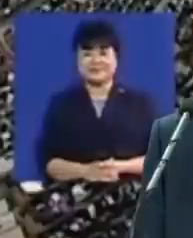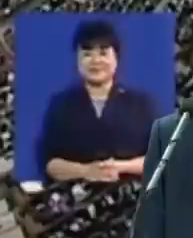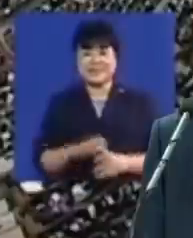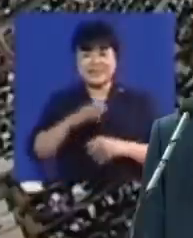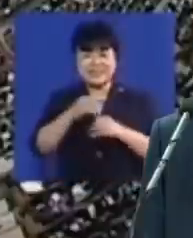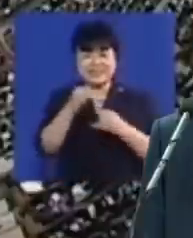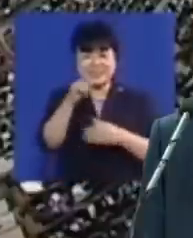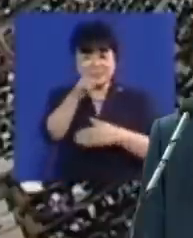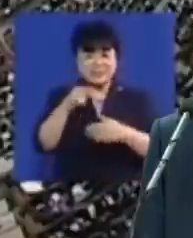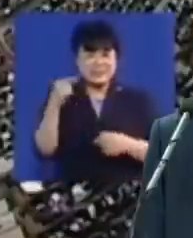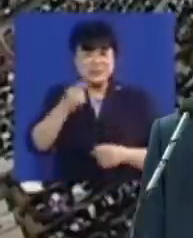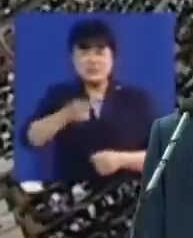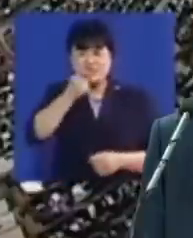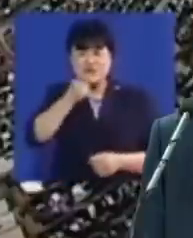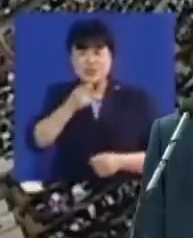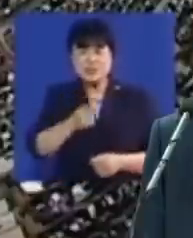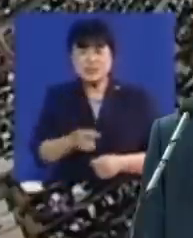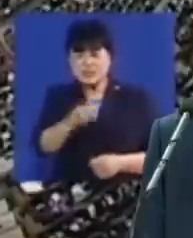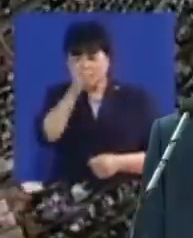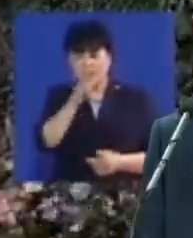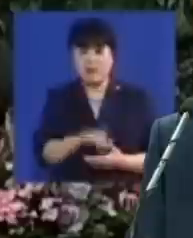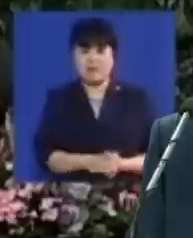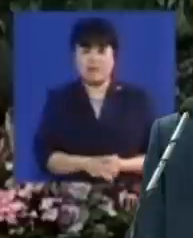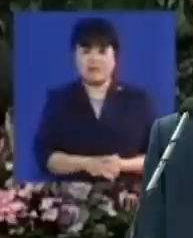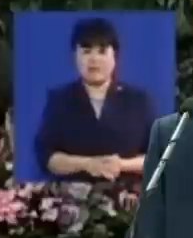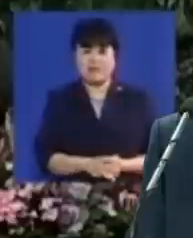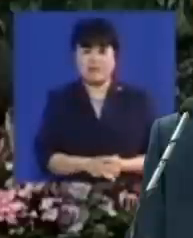세상 삶 속에 쓴 연못물은 항상 있습니다.